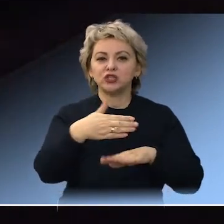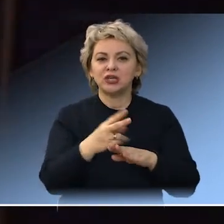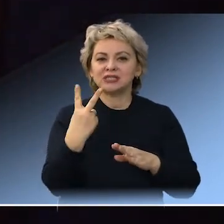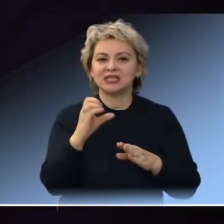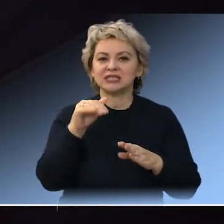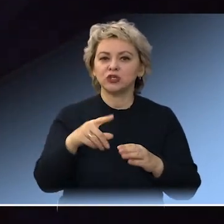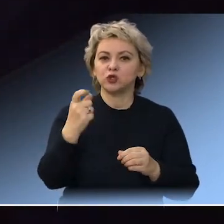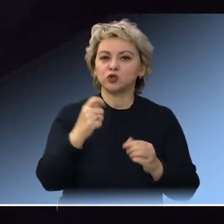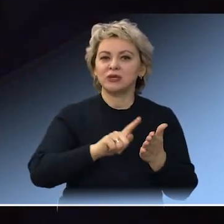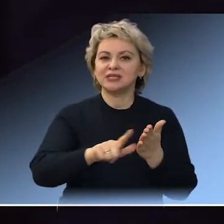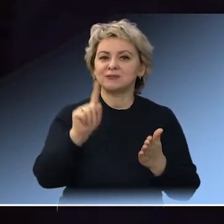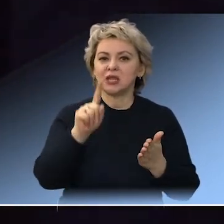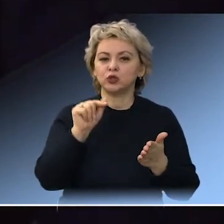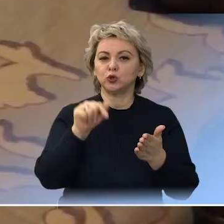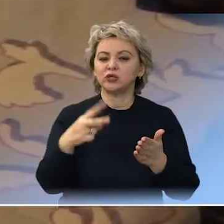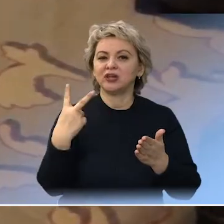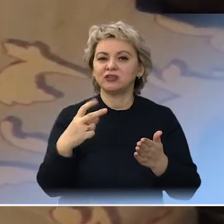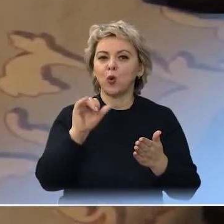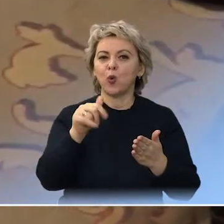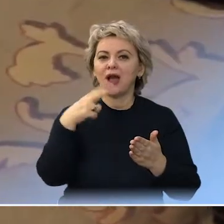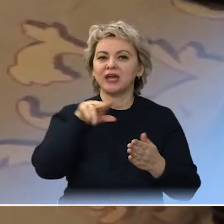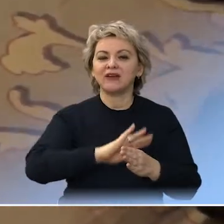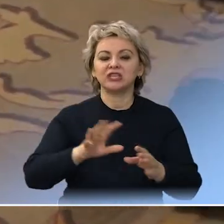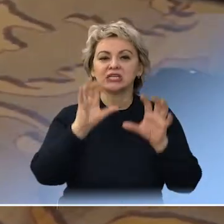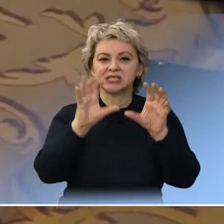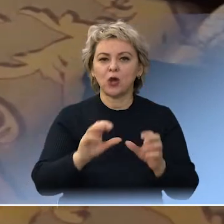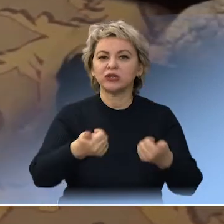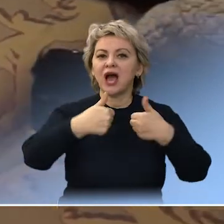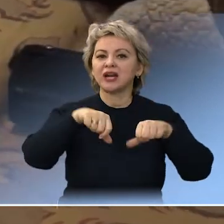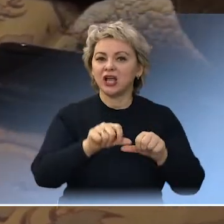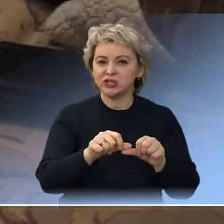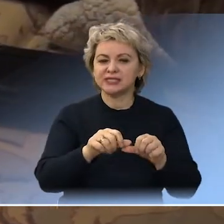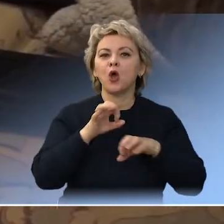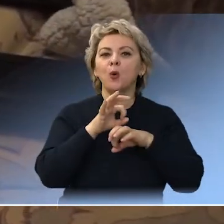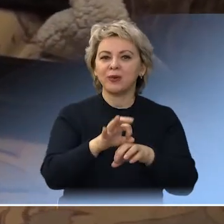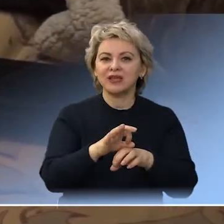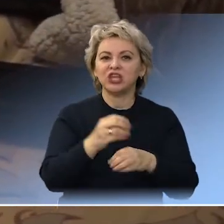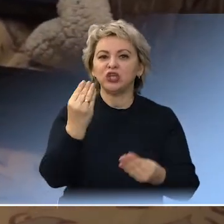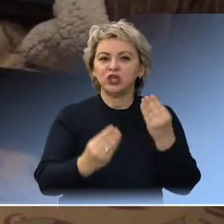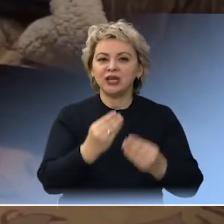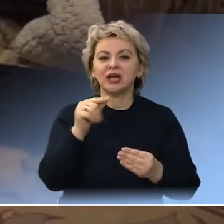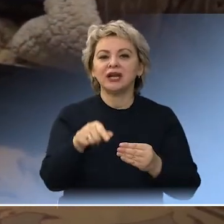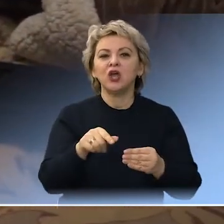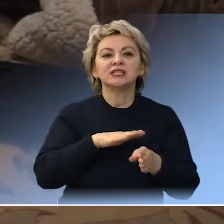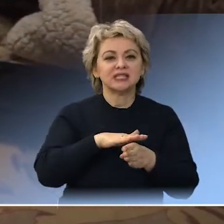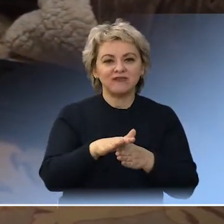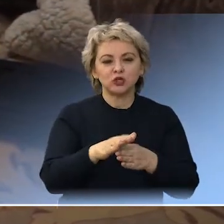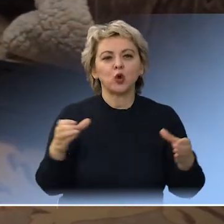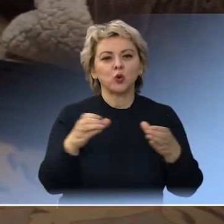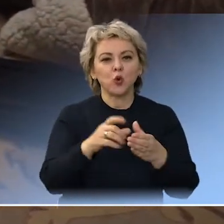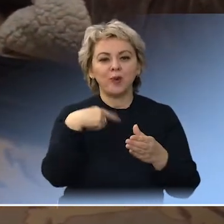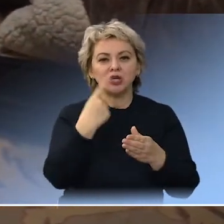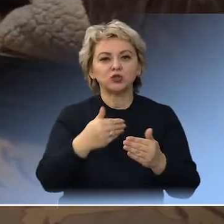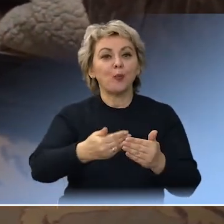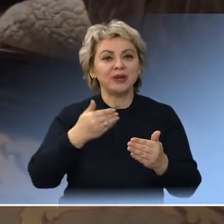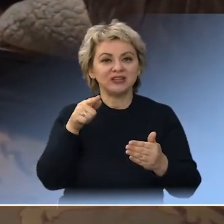2 статьи 171.2 УК РФ «Незаконные организация и проведение азартных игр, совершенные группой лиц